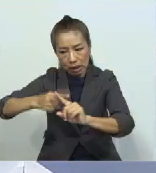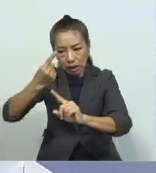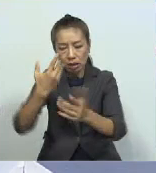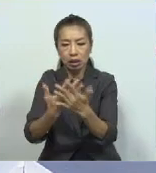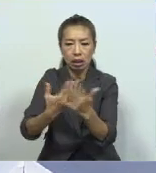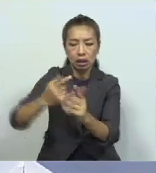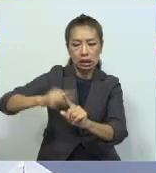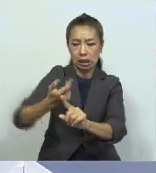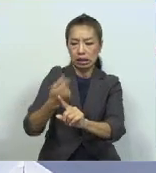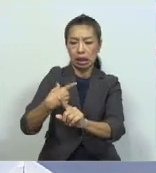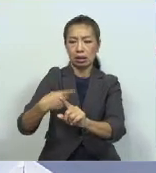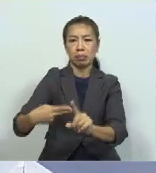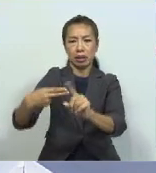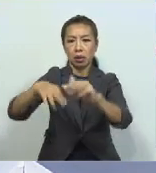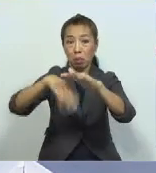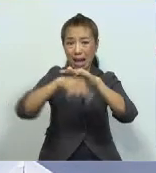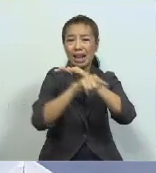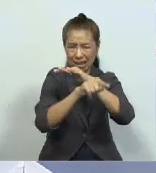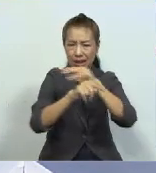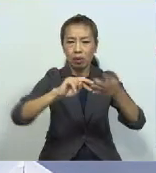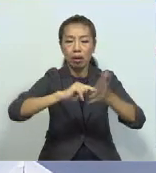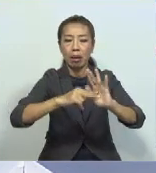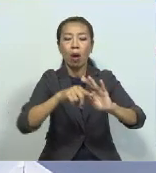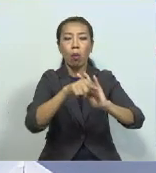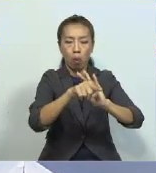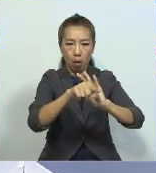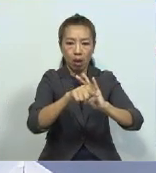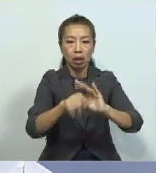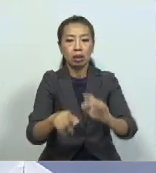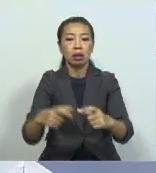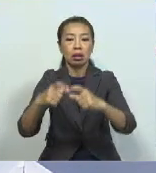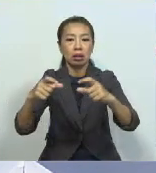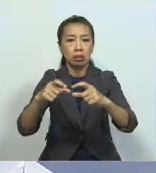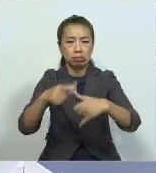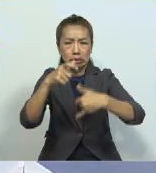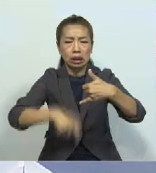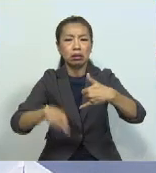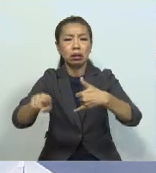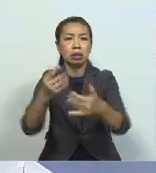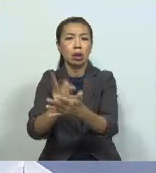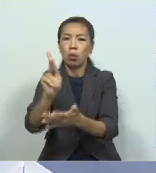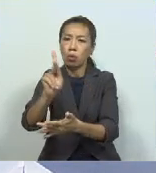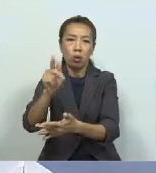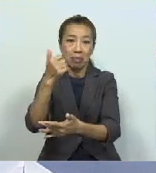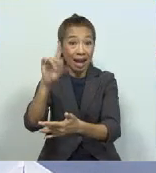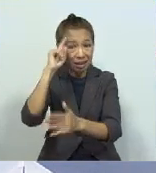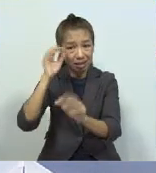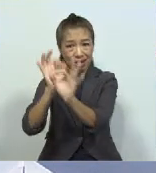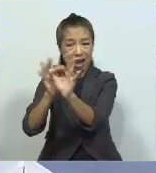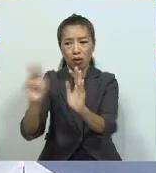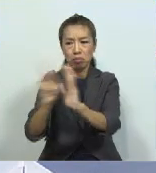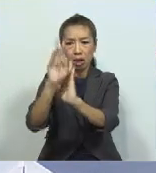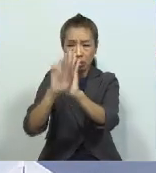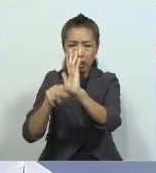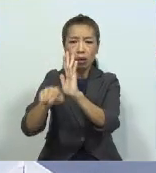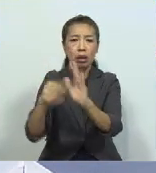ทซึ่งก็ถือว่าเป็นคนที่มีคุณสมบัติไม่ครบที่จะสามารถกู้เงินได้อยู่แล้วนะ คะ แต่ว่าถ้ามีรายได้เสริมเข้